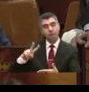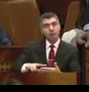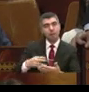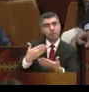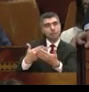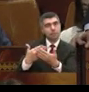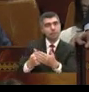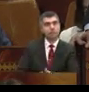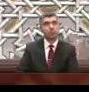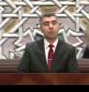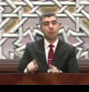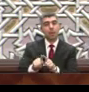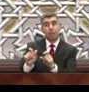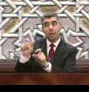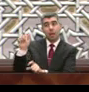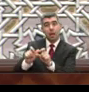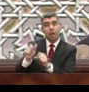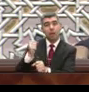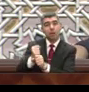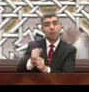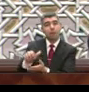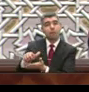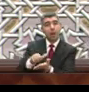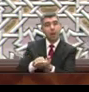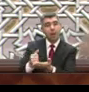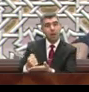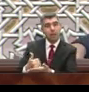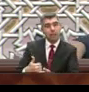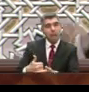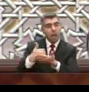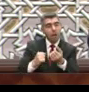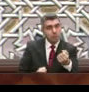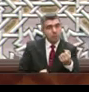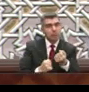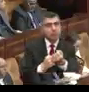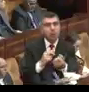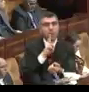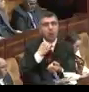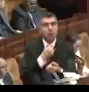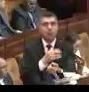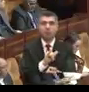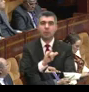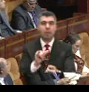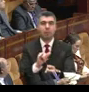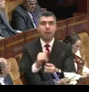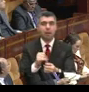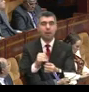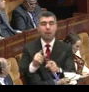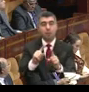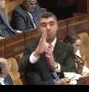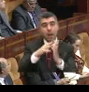كنتكلموا على الكسابة، على آلاف الأشخاص ما عاونتهم الحكومة، ما عاونهم مغرب أخضر، ما عاونهم حتى واحد، كافين خيرهم